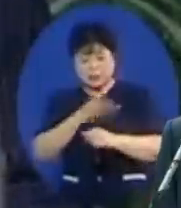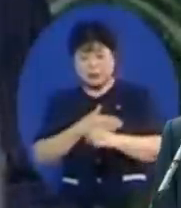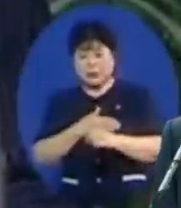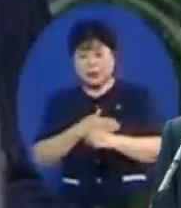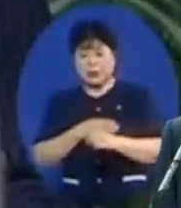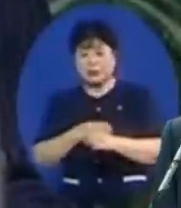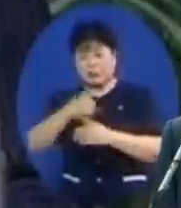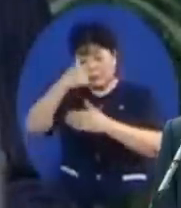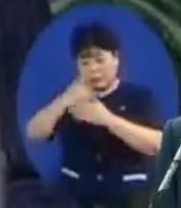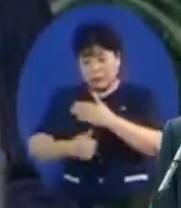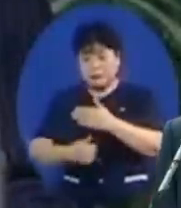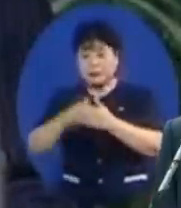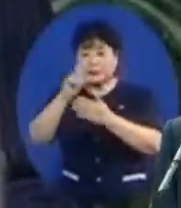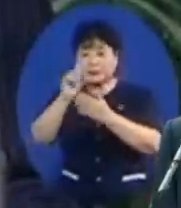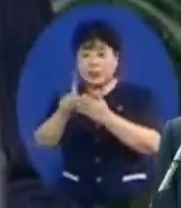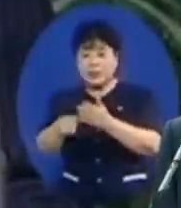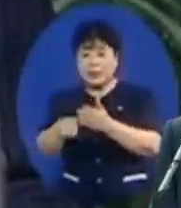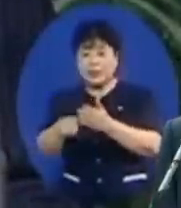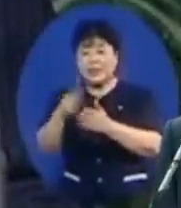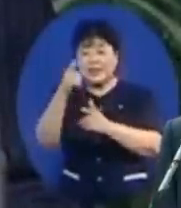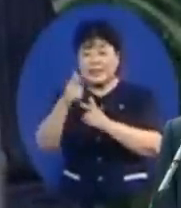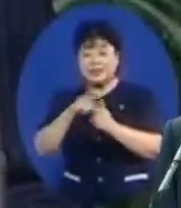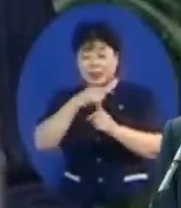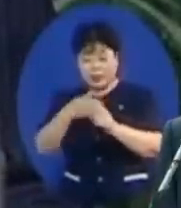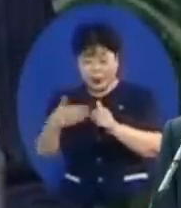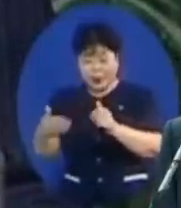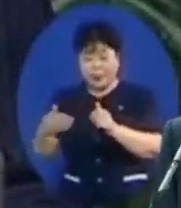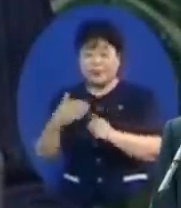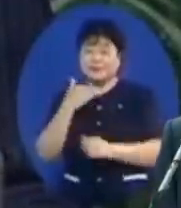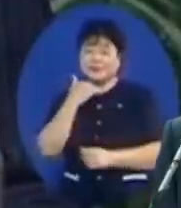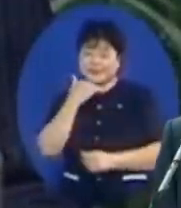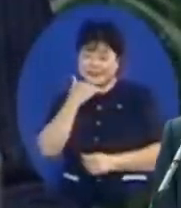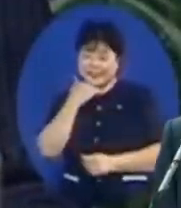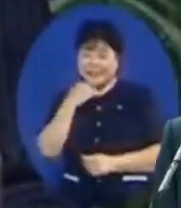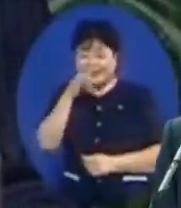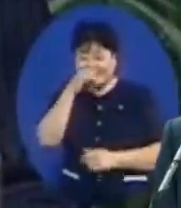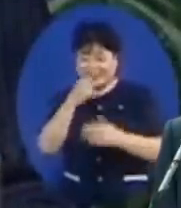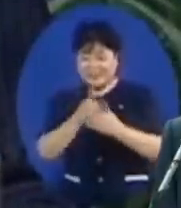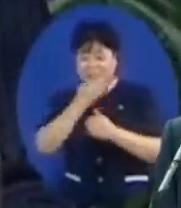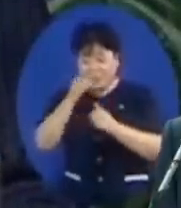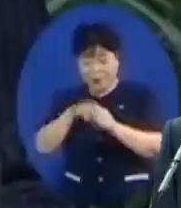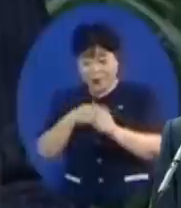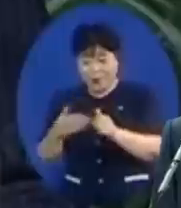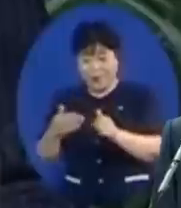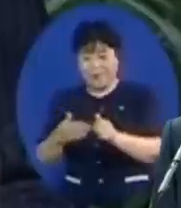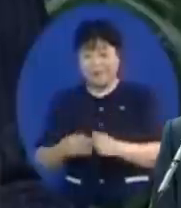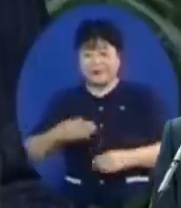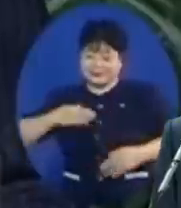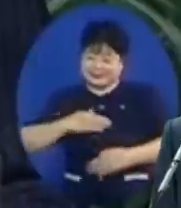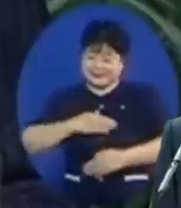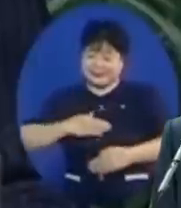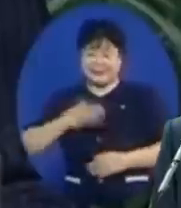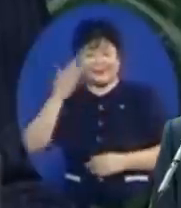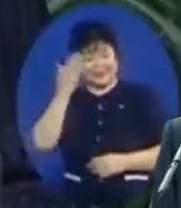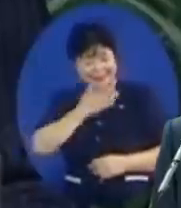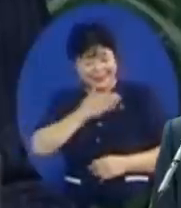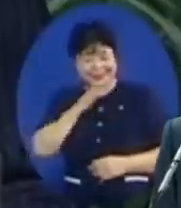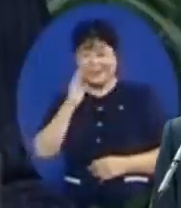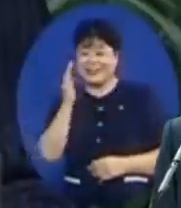수렁에 빠졌다 하지라도 예수님의 보혈이 기다리고 있기 때문에 보혈의 샤워를 하고 나면